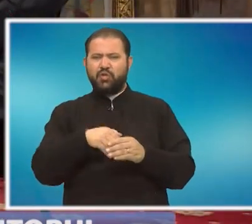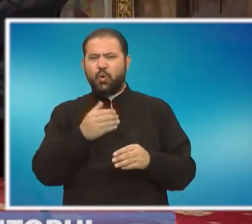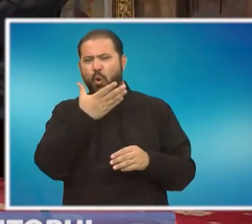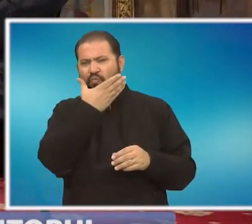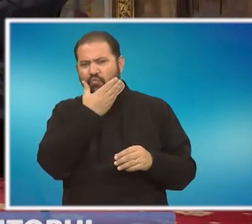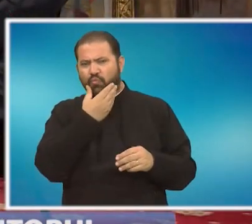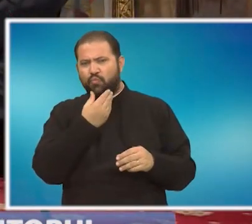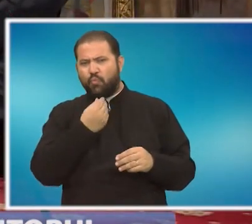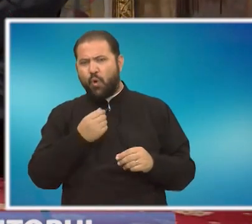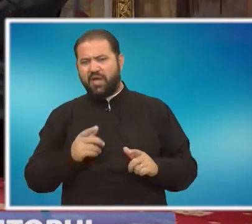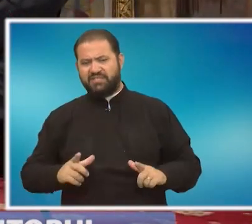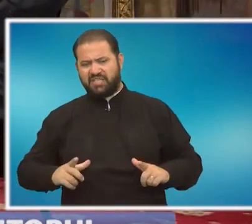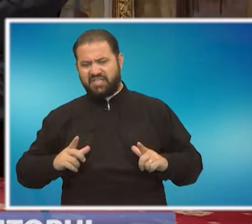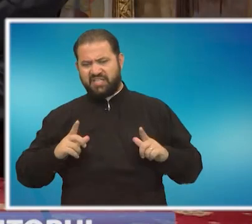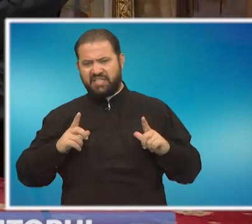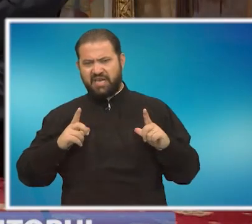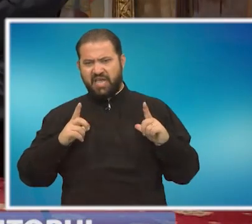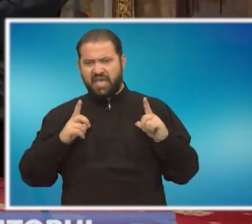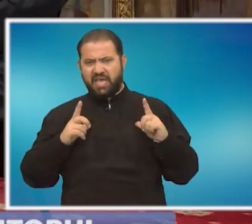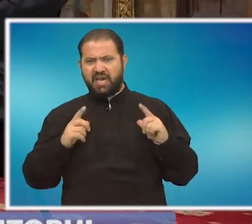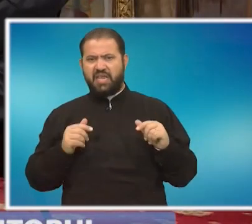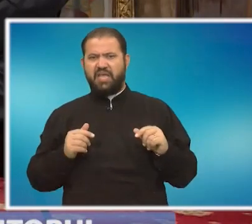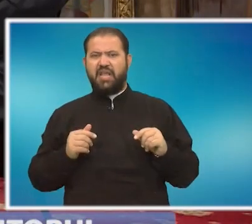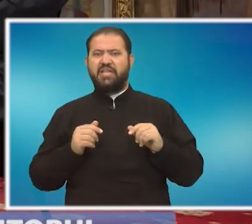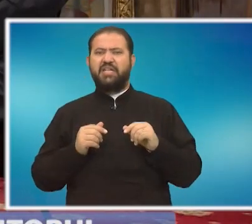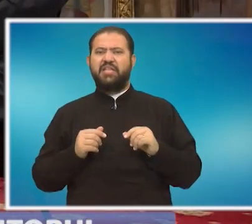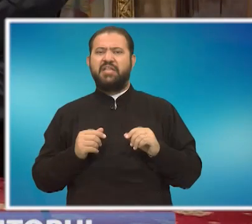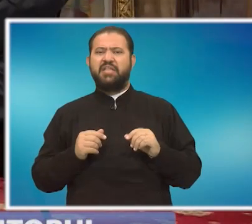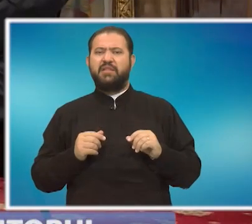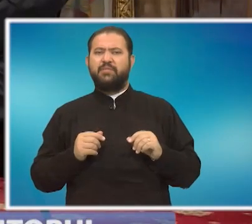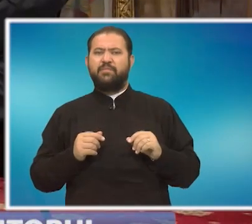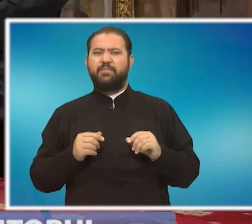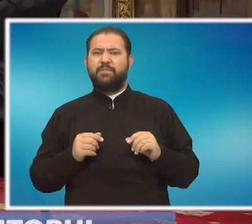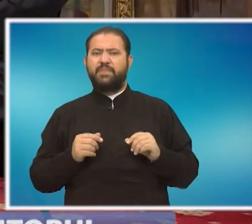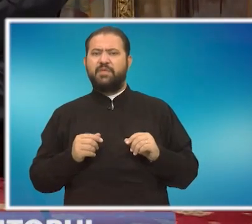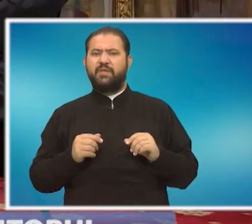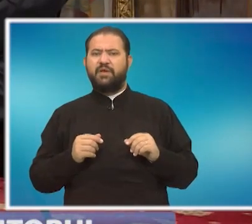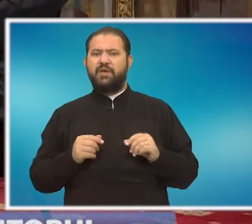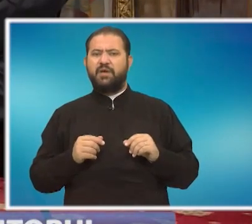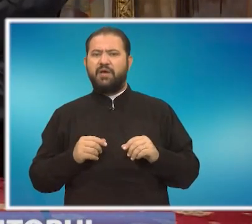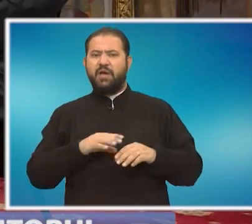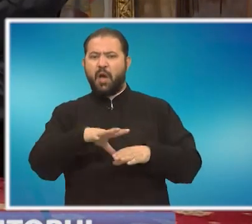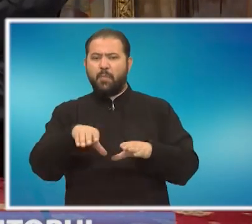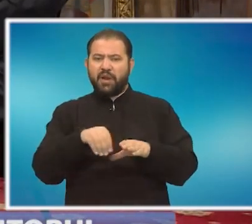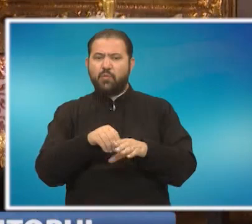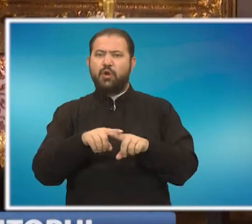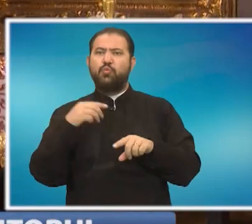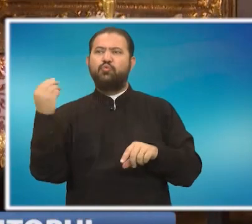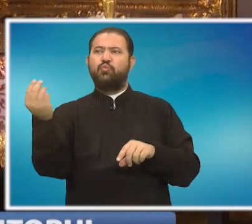autentică stare mistică, stare de extaz, de trăire a